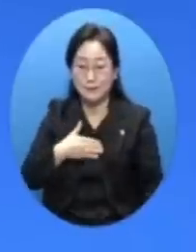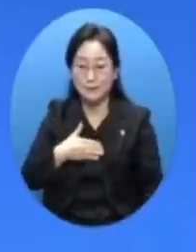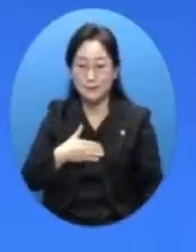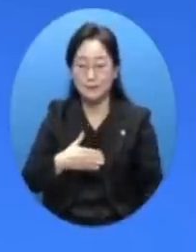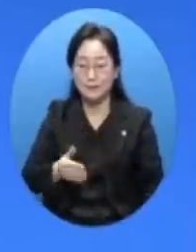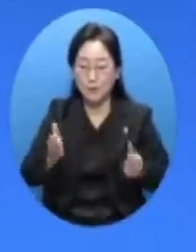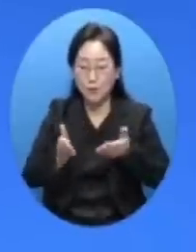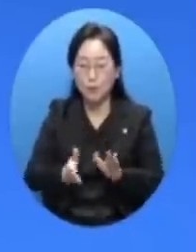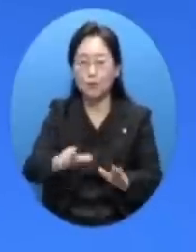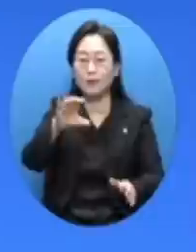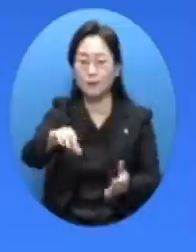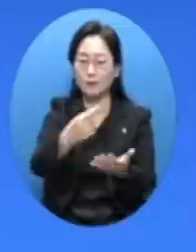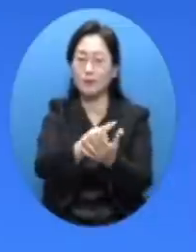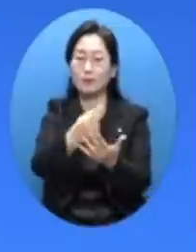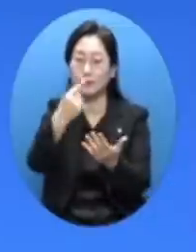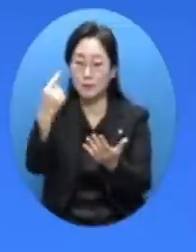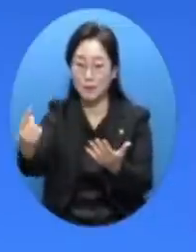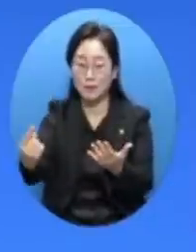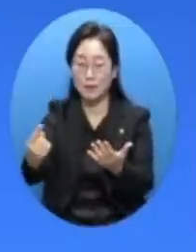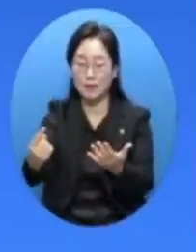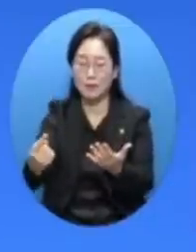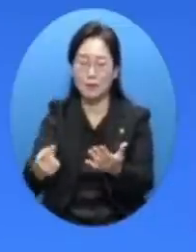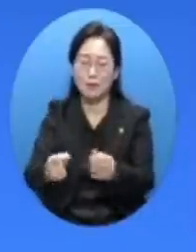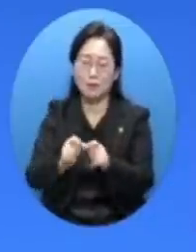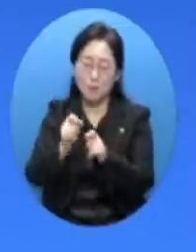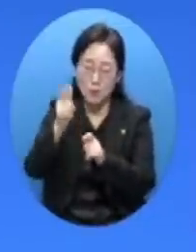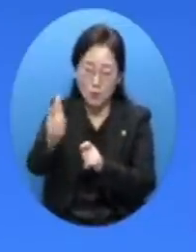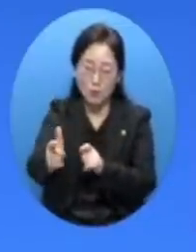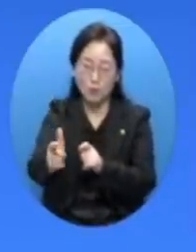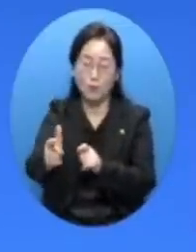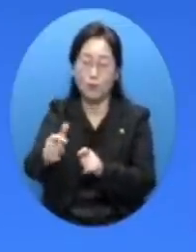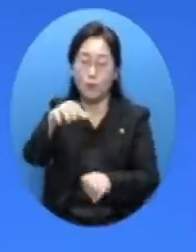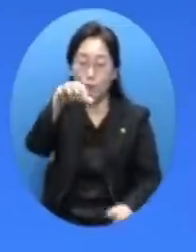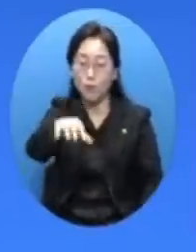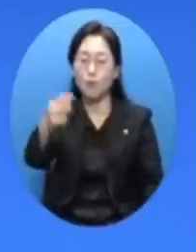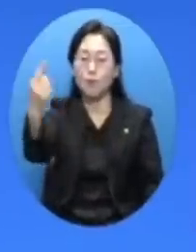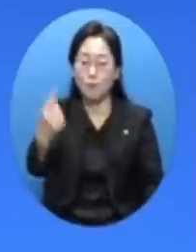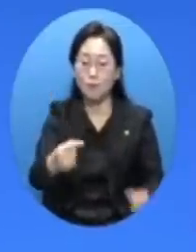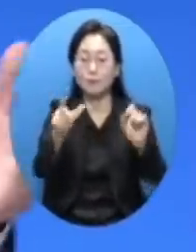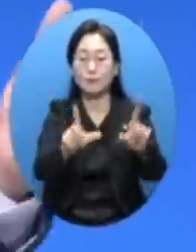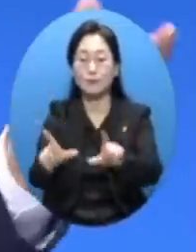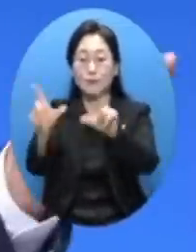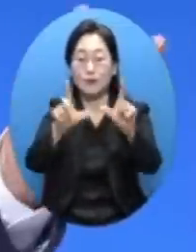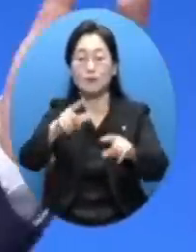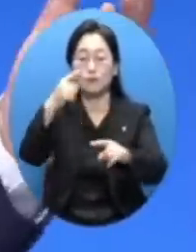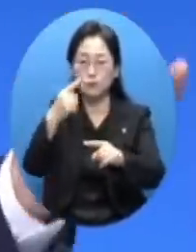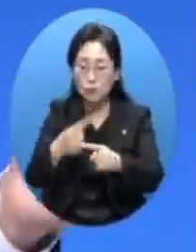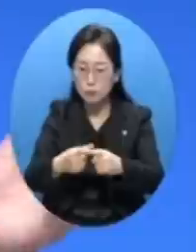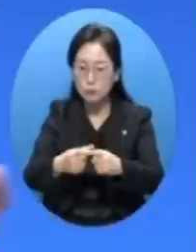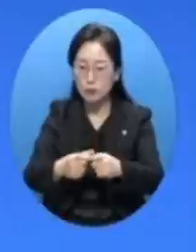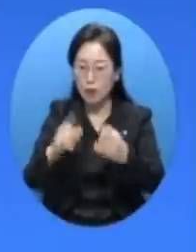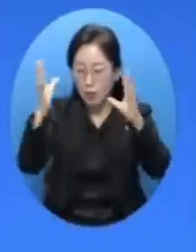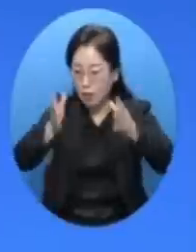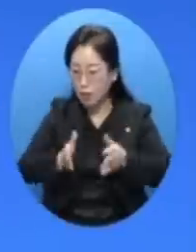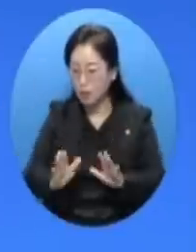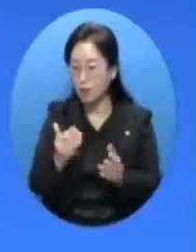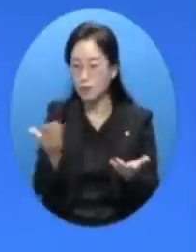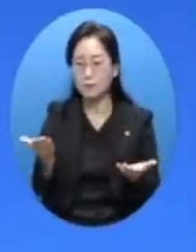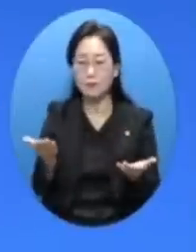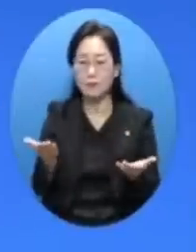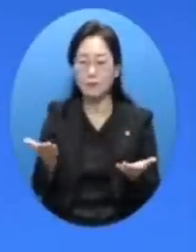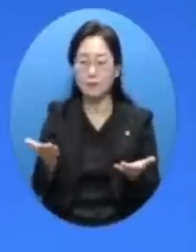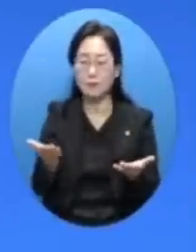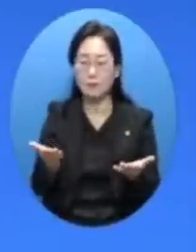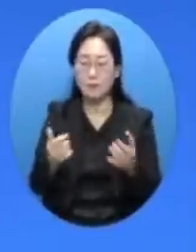고향을 떠나 이곳까지 와서 살고 있는데 아이가 없습니다. 오랜 기간 동안 아이가